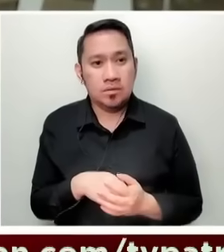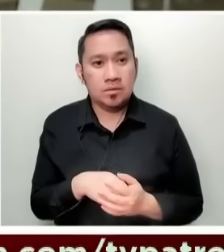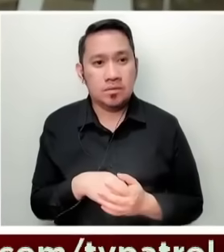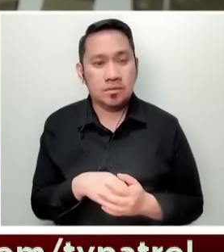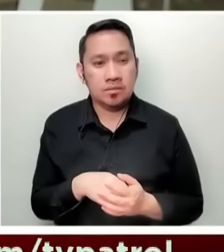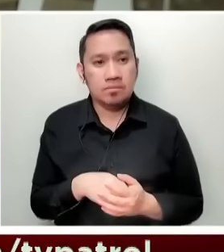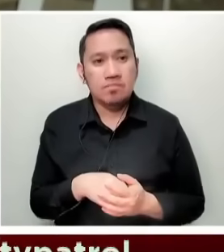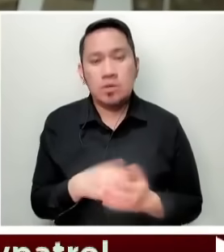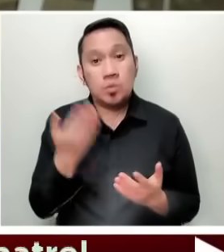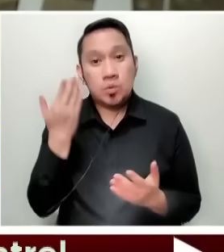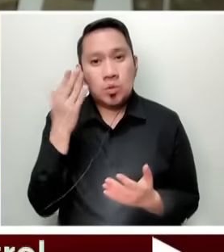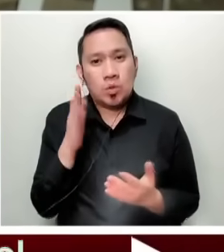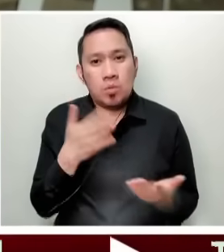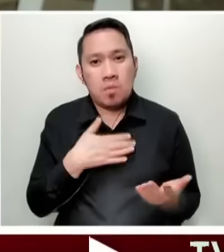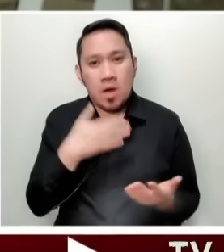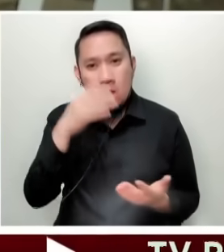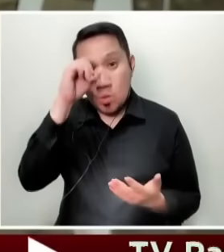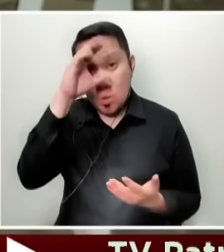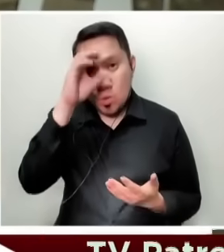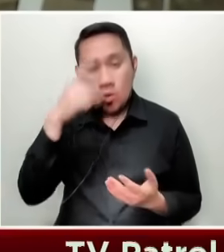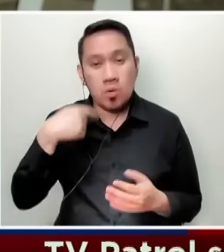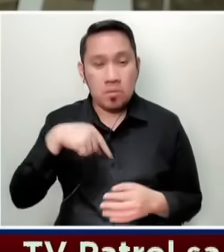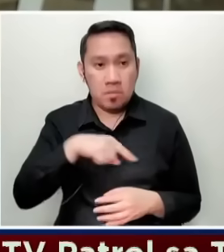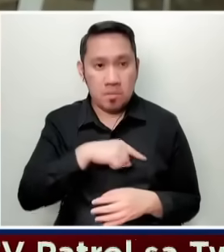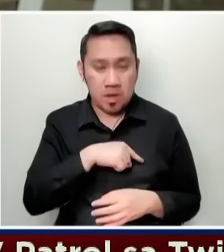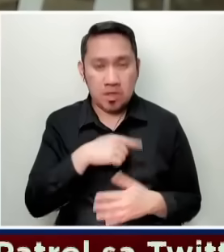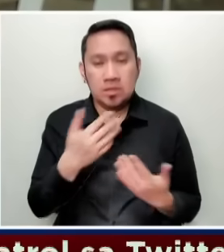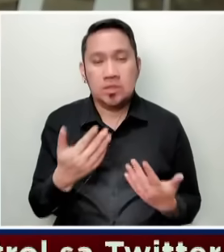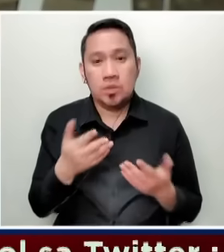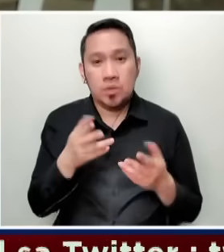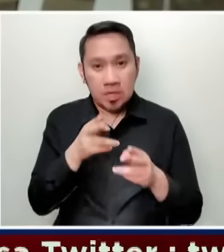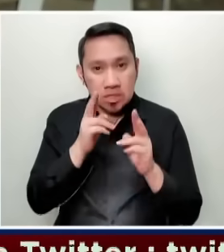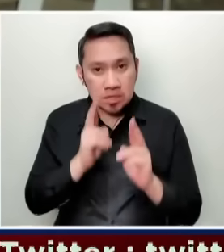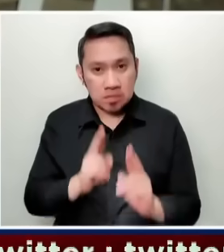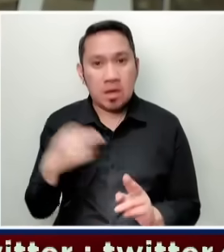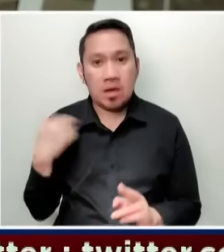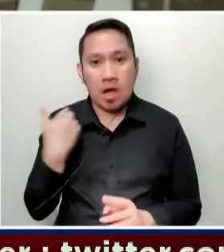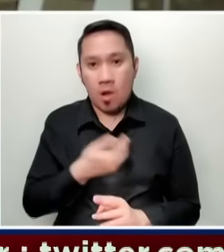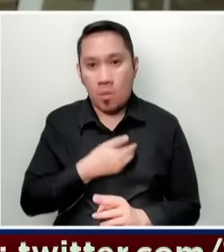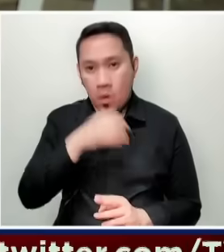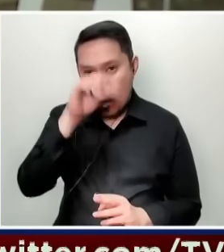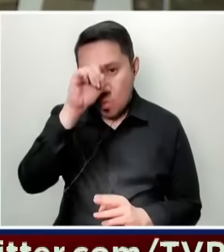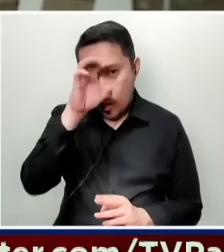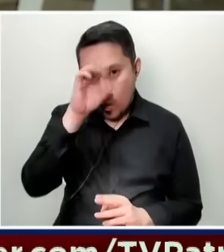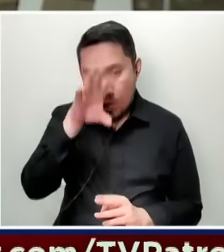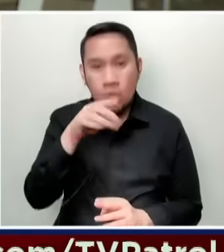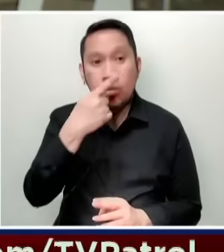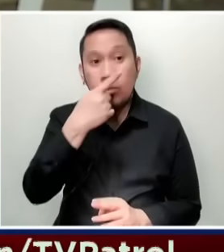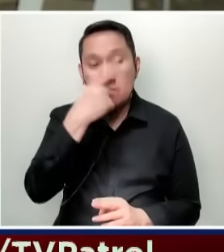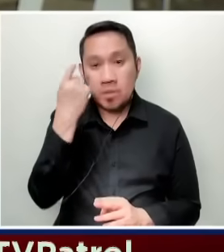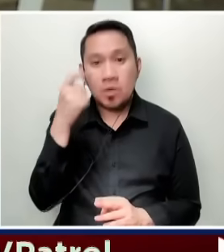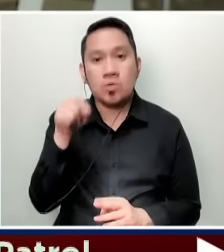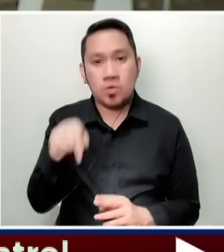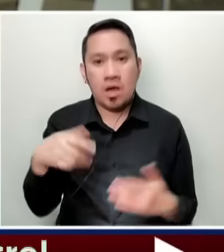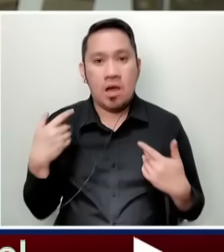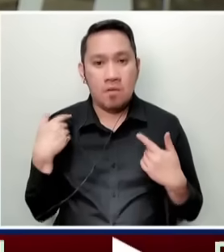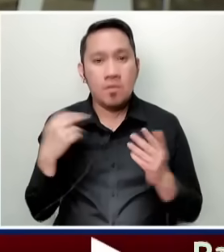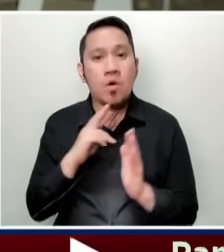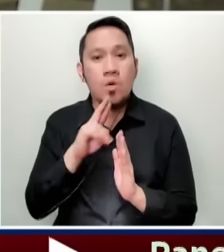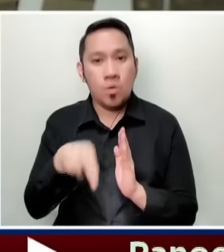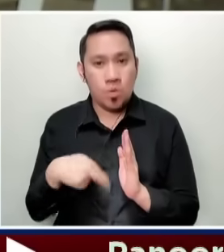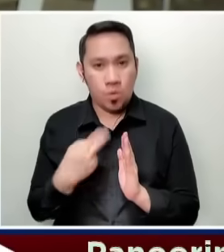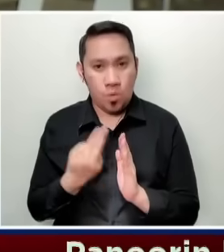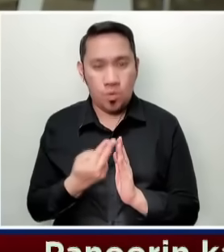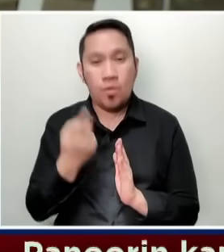naabutan, but we make sure every year that we pay homage to our lolo. Kasi yun nga po, he played also a very big part in